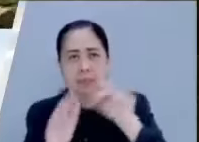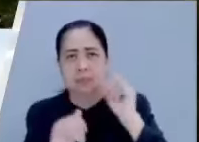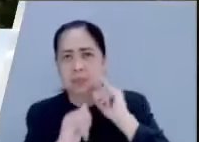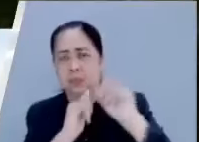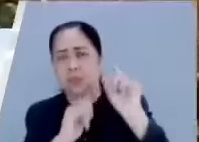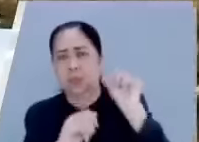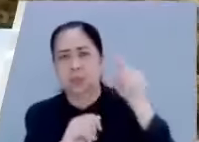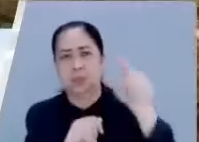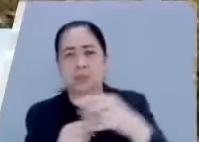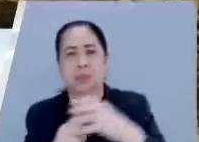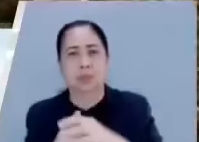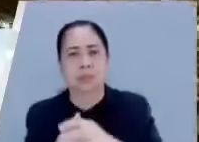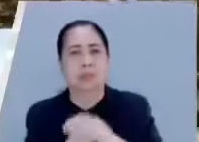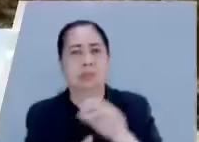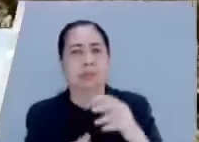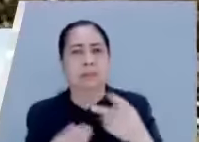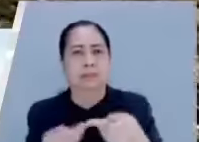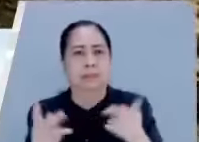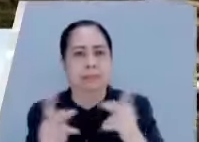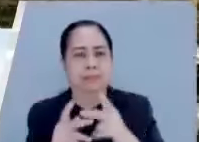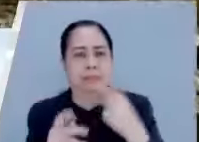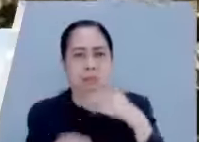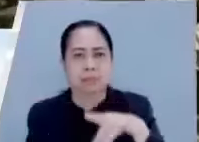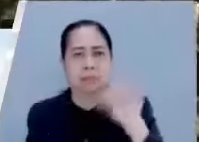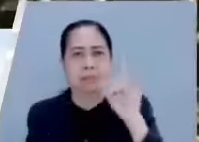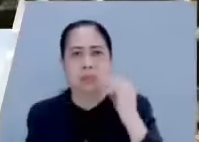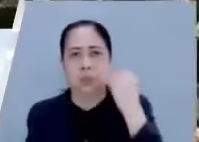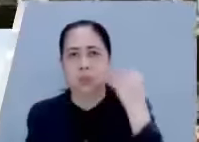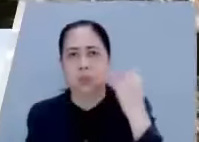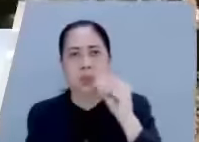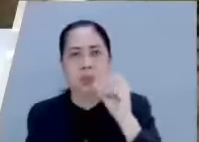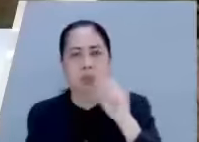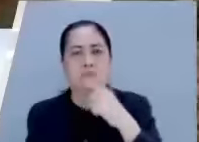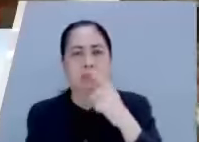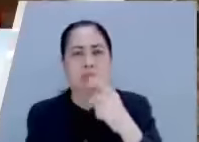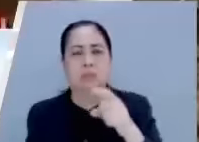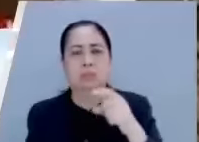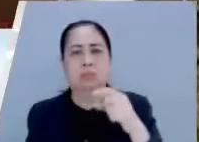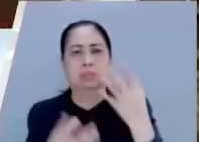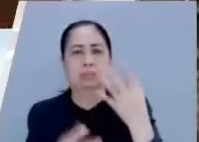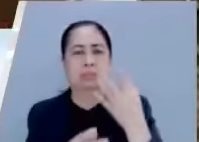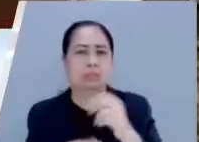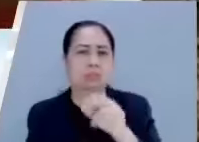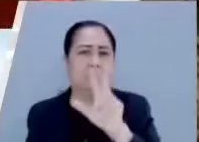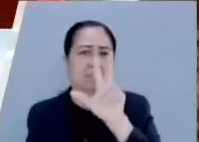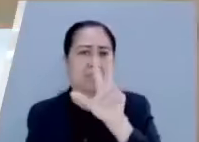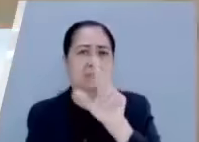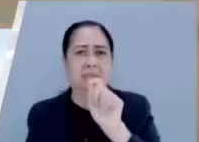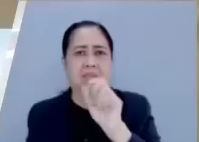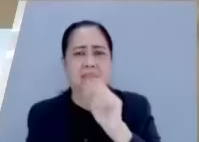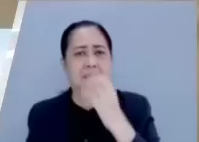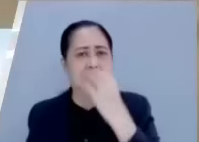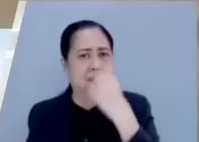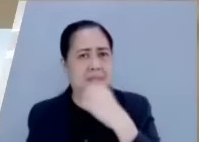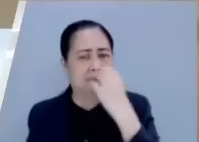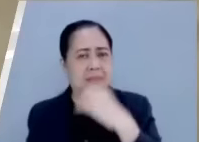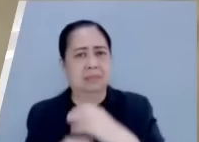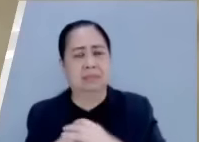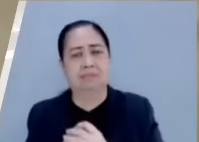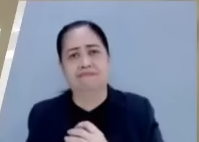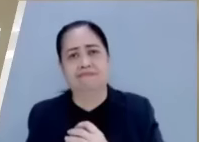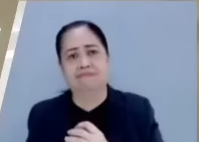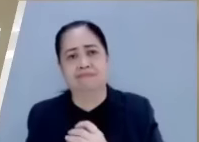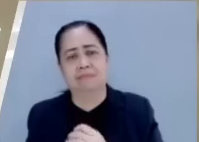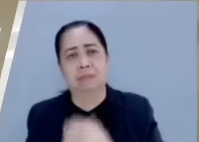Hacienda Intal. Natagpuan namin si Josie na nawalan daw sa baha ng 3 toneladang mais. Sanang may mabuting